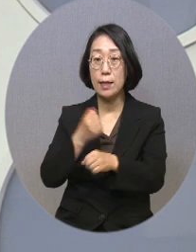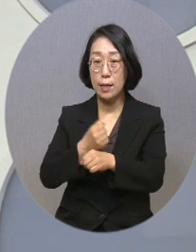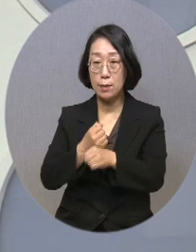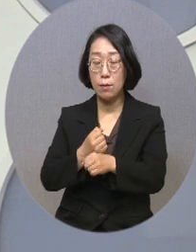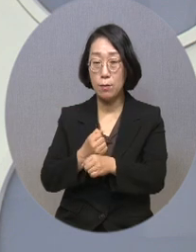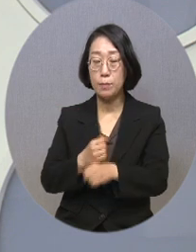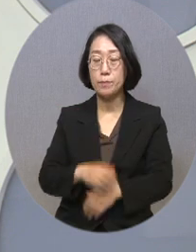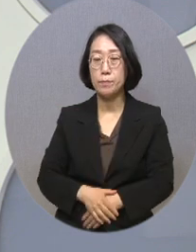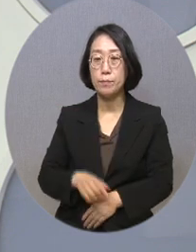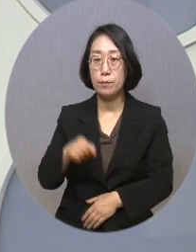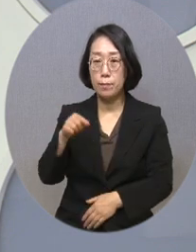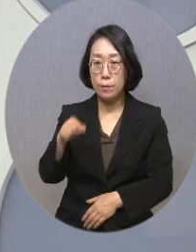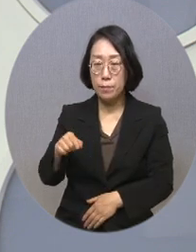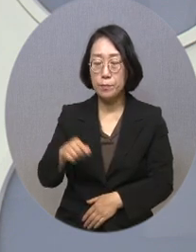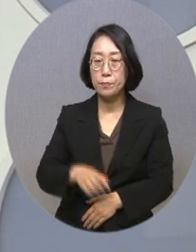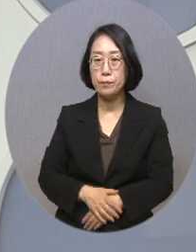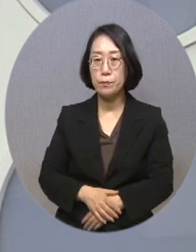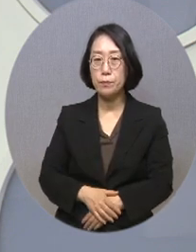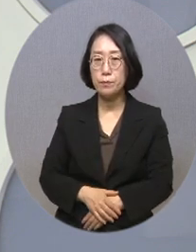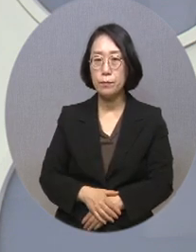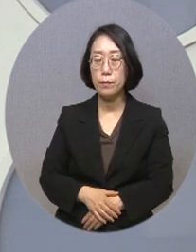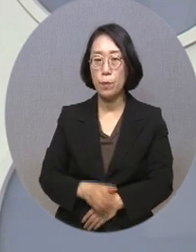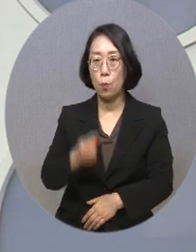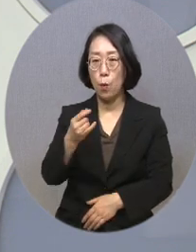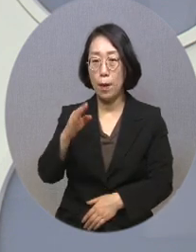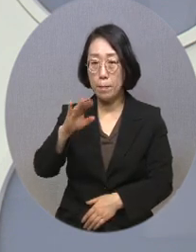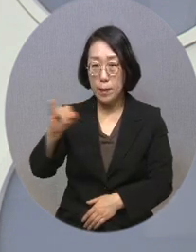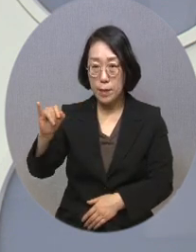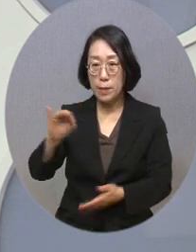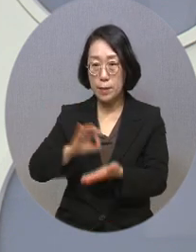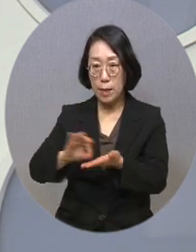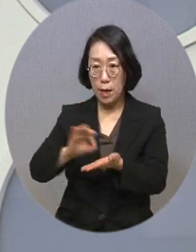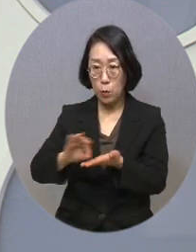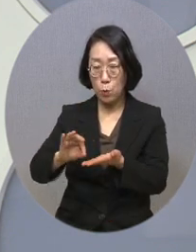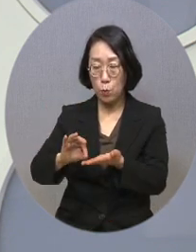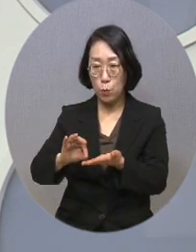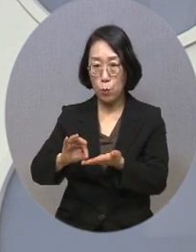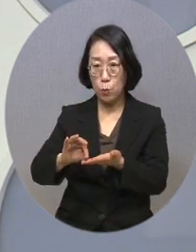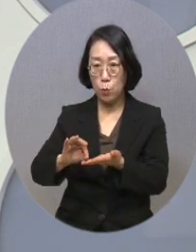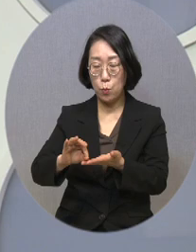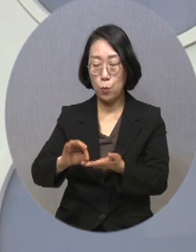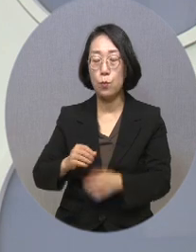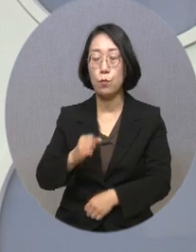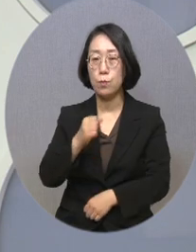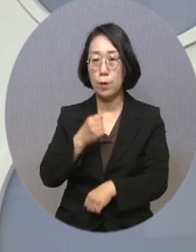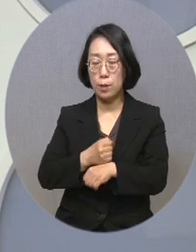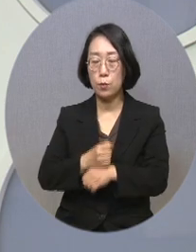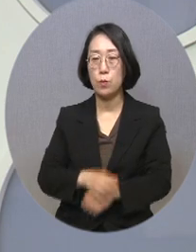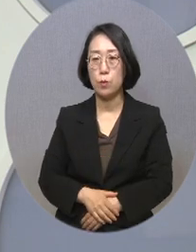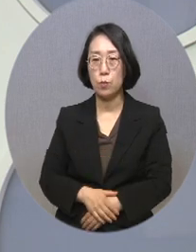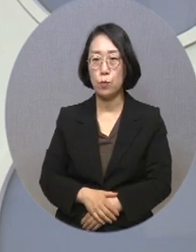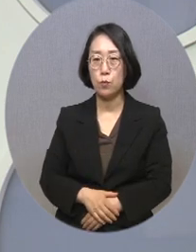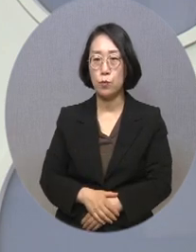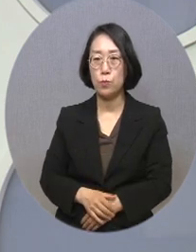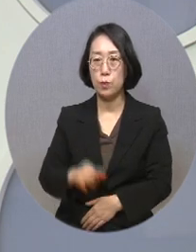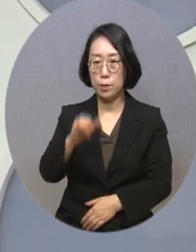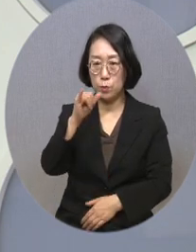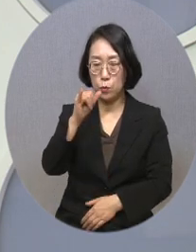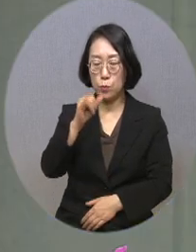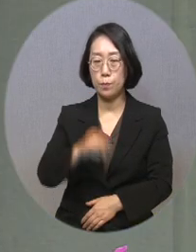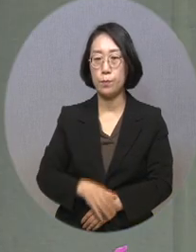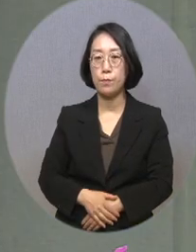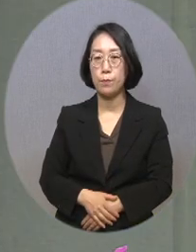으로 또 이렇게 그 이제 회비를 충당하는 이제 경비를 충당하는 이런 지출 충당 부분도 이렇게